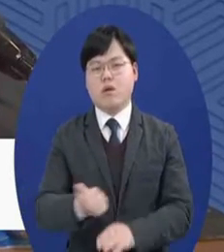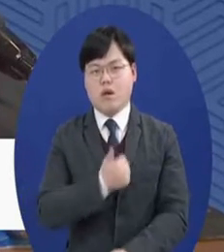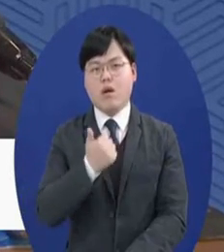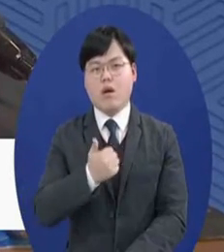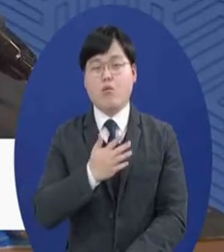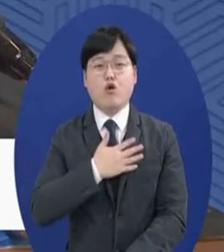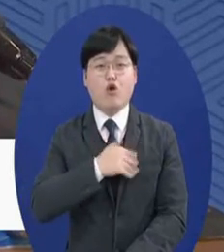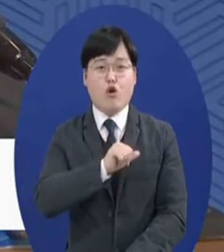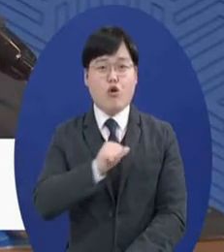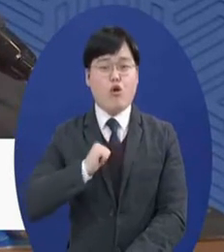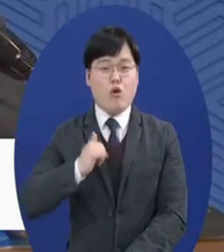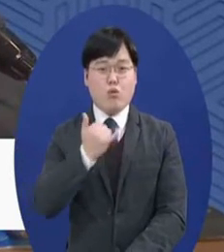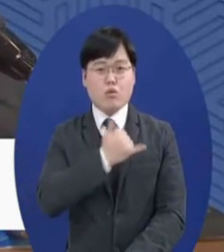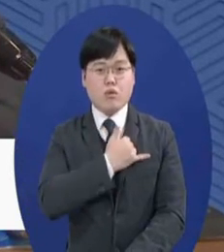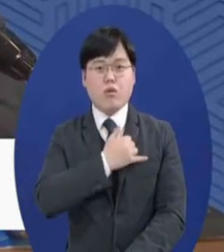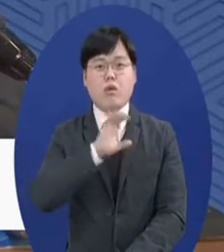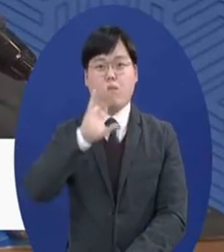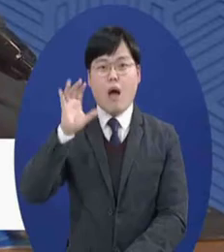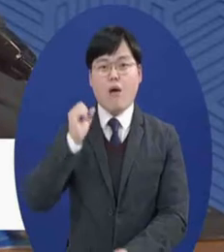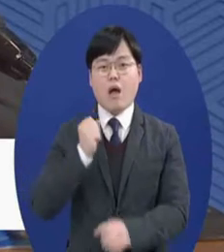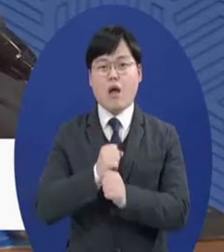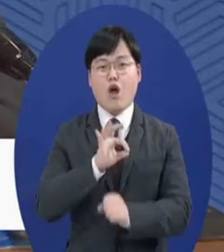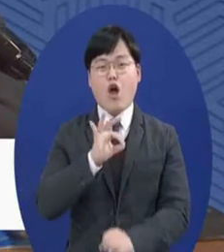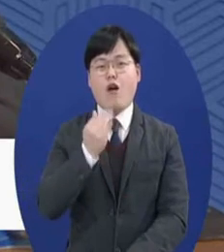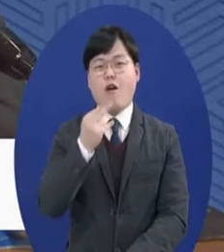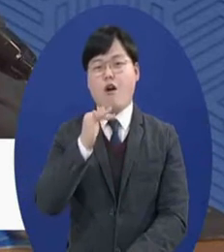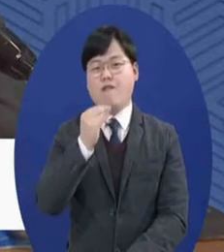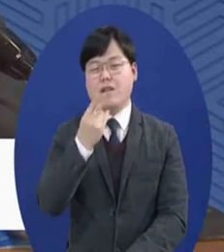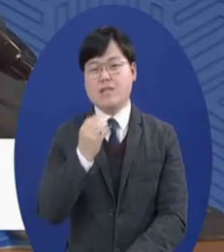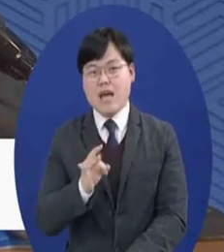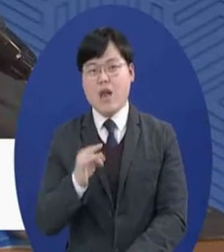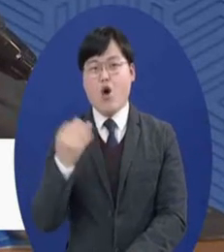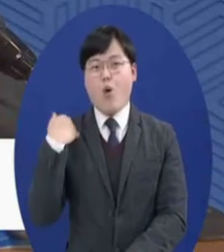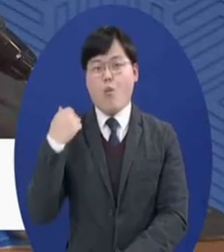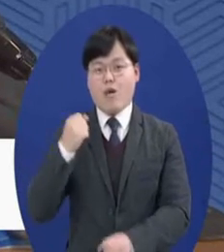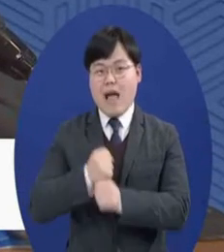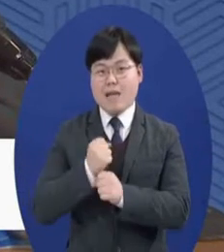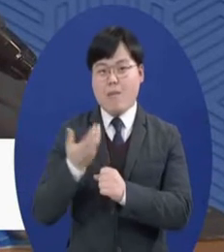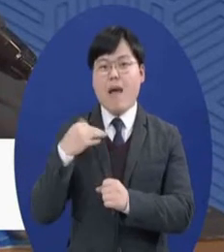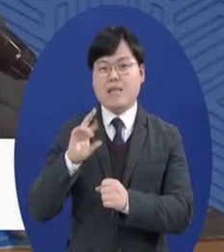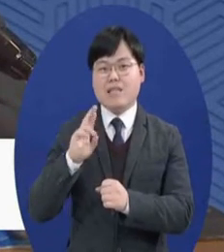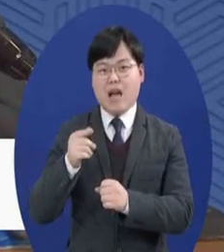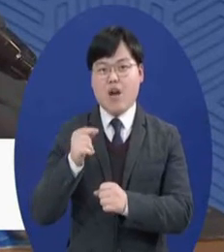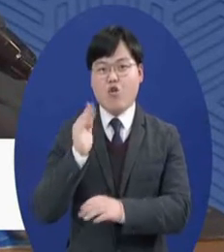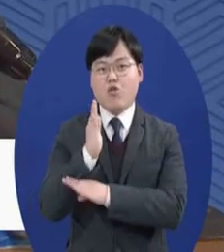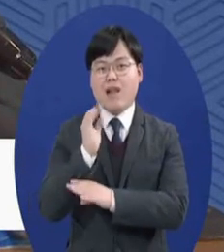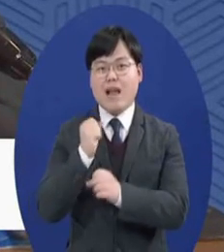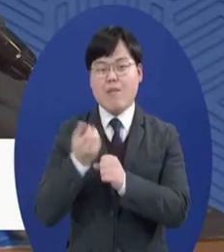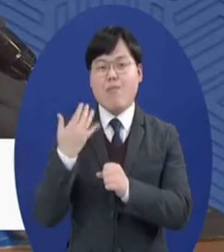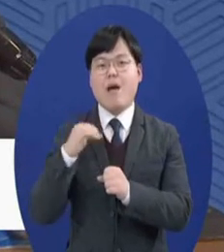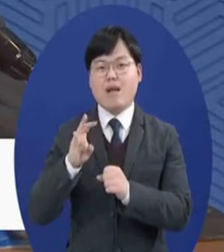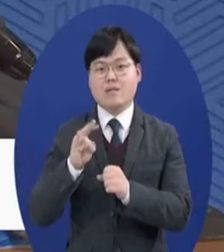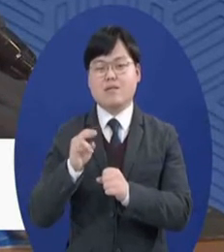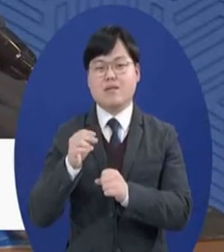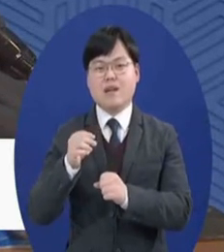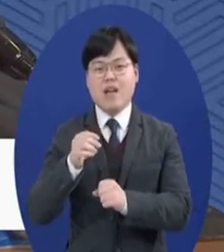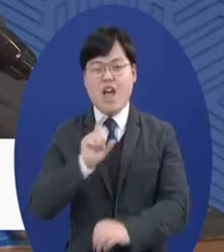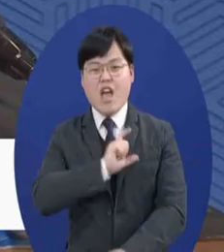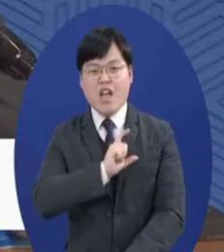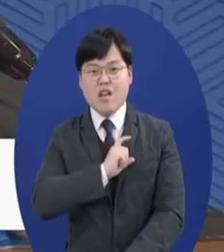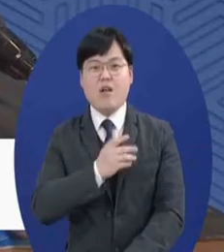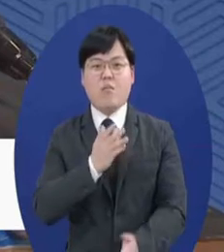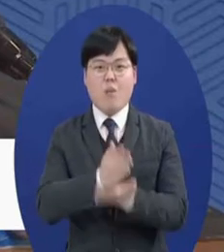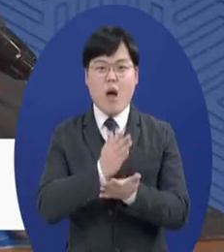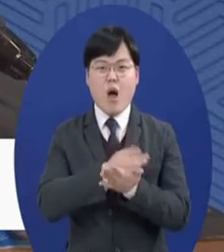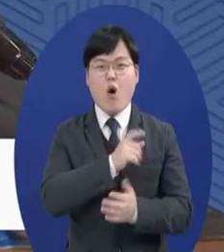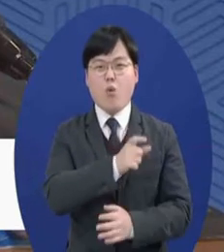өөрсдийнхөө эрх хэмжээний хүрээнд салаа салбарын явц зориудтай тухайн өдөр байсан жижиг эргүүлийн мөрөлдөхүүнтэй мөн жанжин штабын эрх мэдлийн